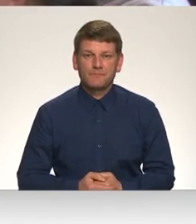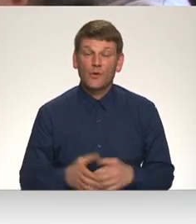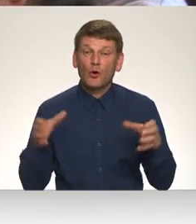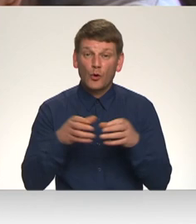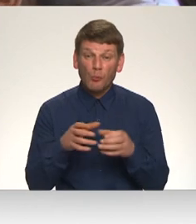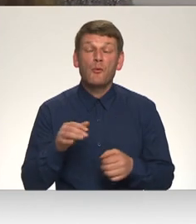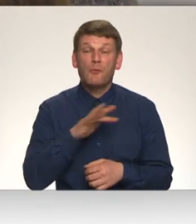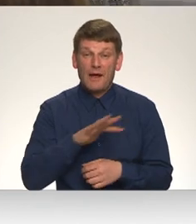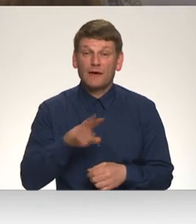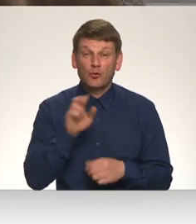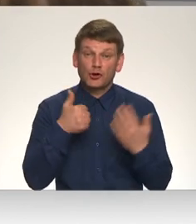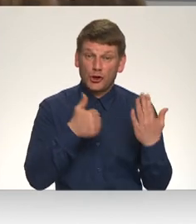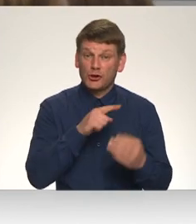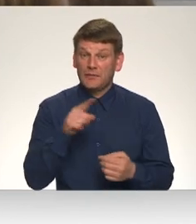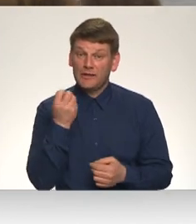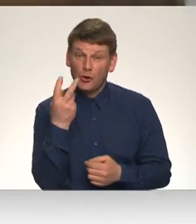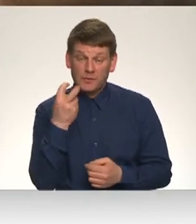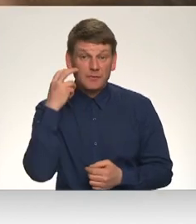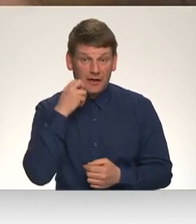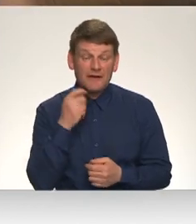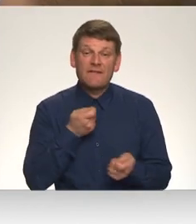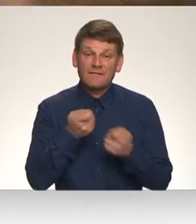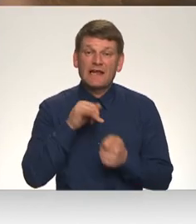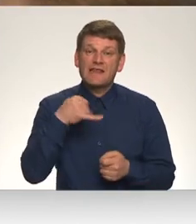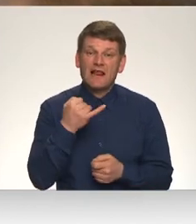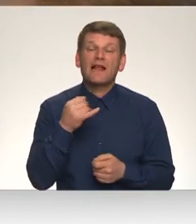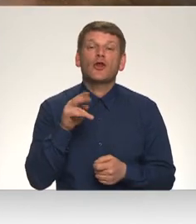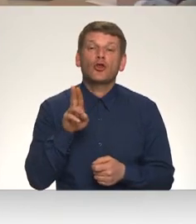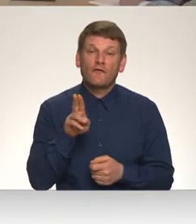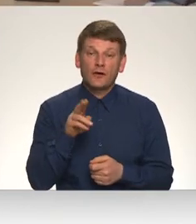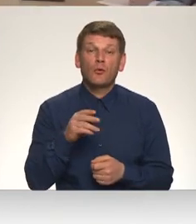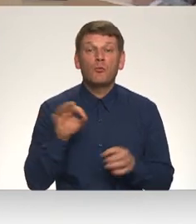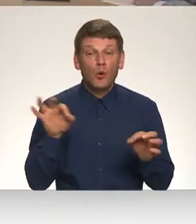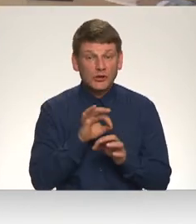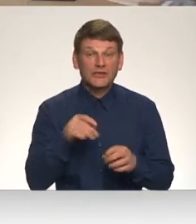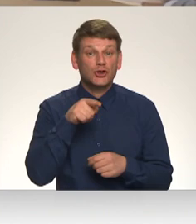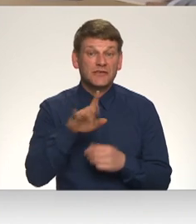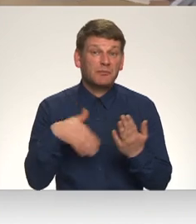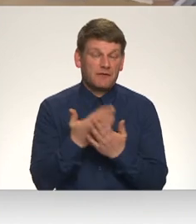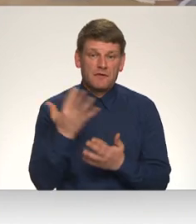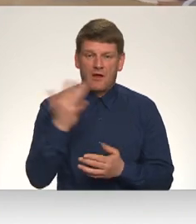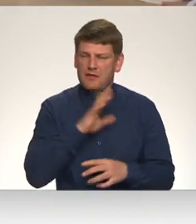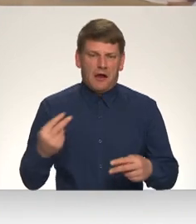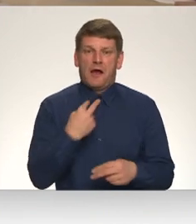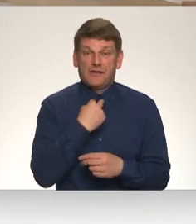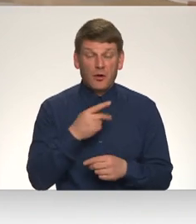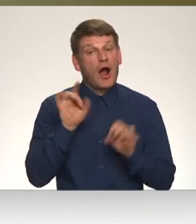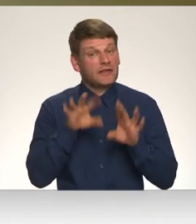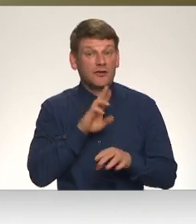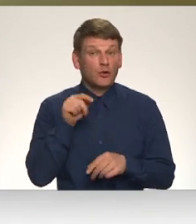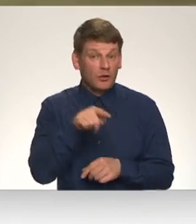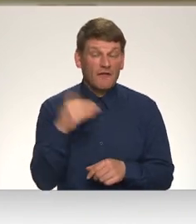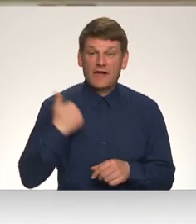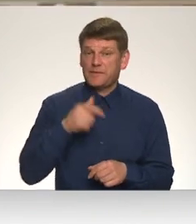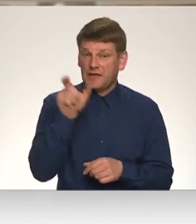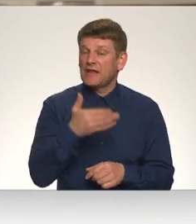Grupu bērniem vecumā no 6 līdz 12 gadiem vada Jeļena Novikova. Mūziķiem šis piedāvājums nācis negaidīts, tomēr atteikties no tā